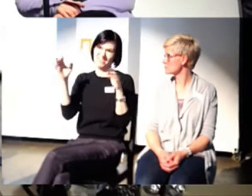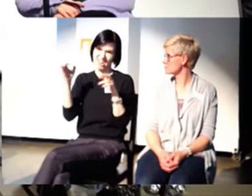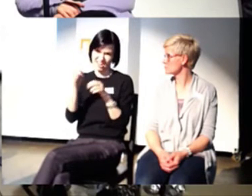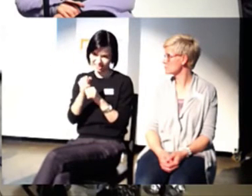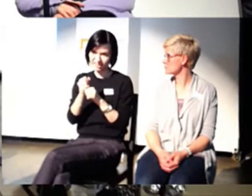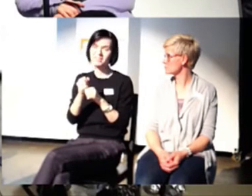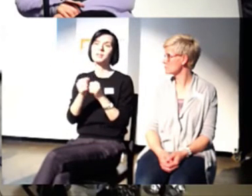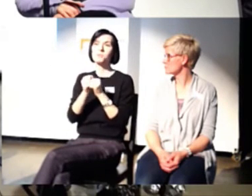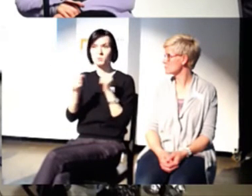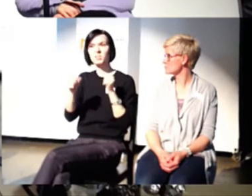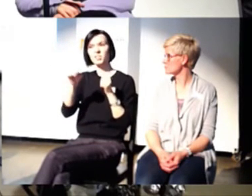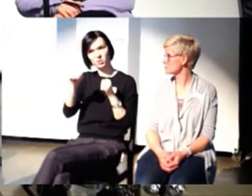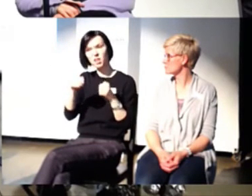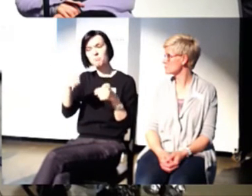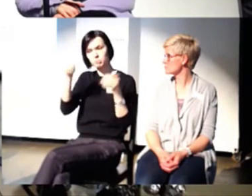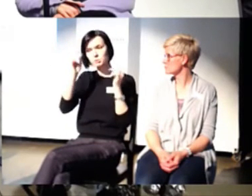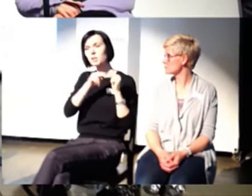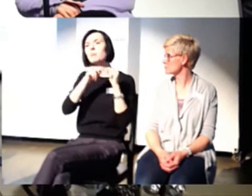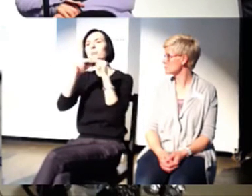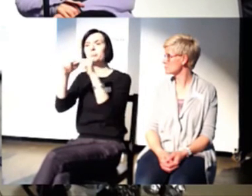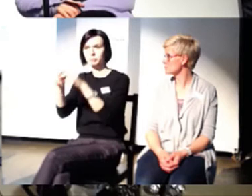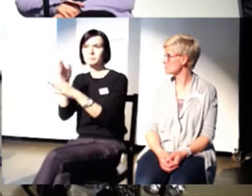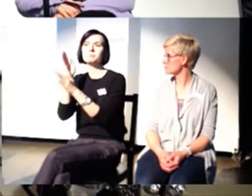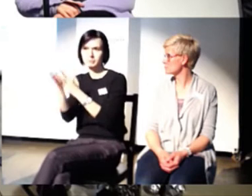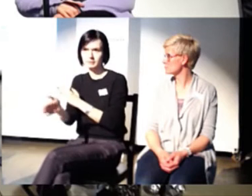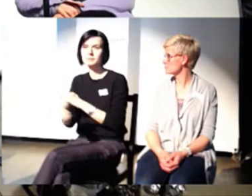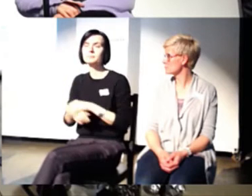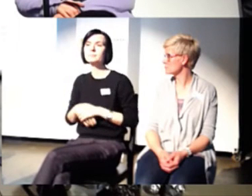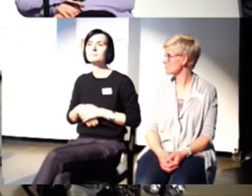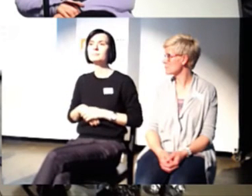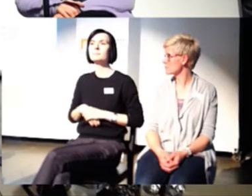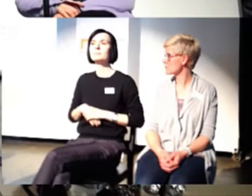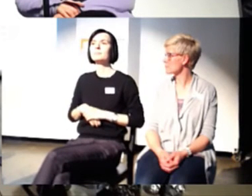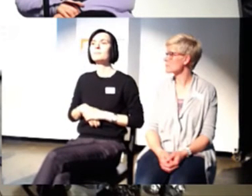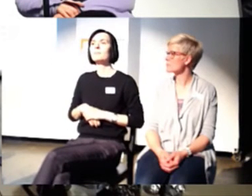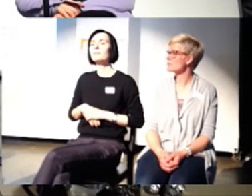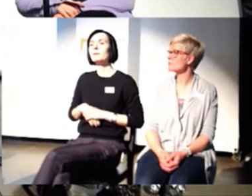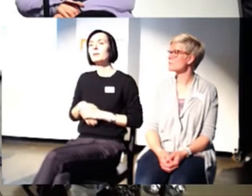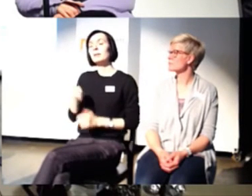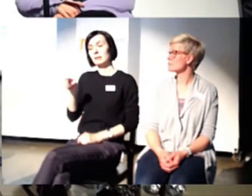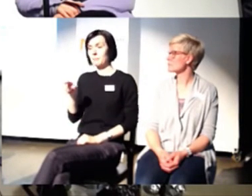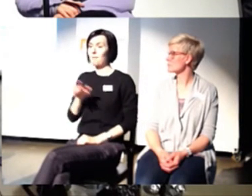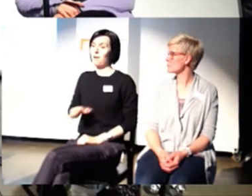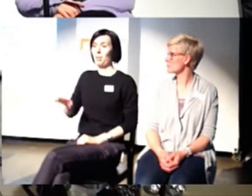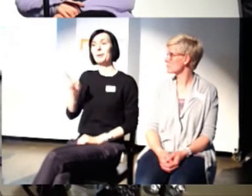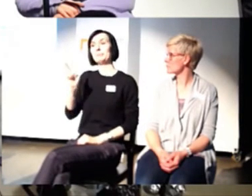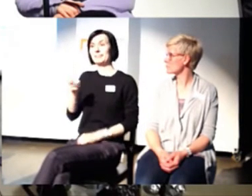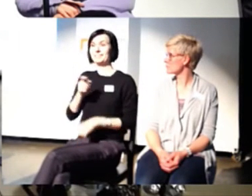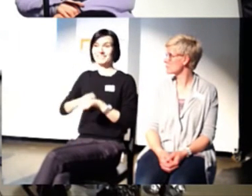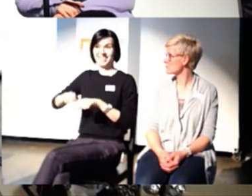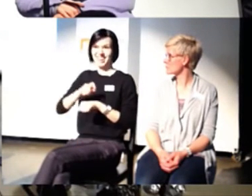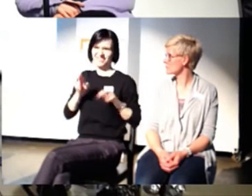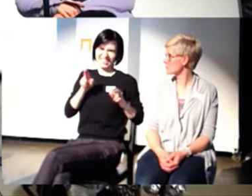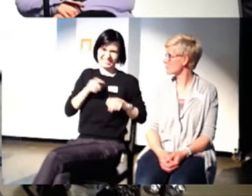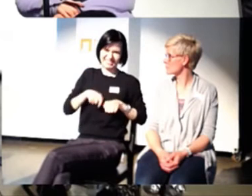Mutta siihen pääsi ihan hyvin ja se on kyllä ihan semmoinen saari, vaikka se ei ole.